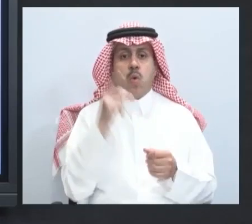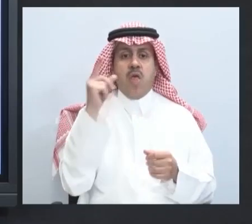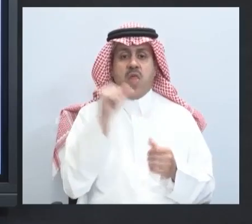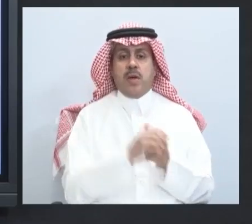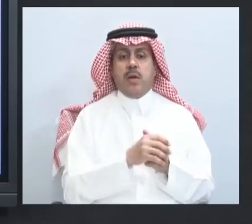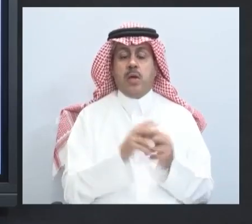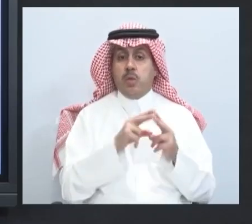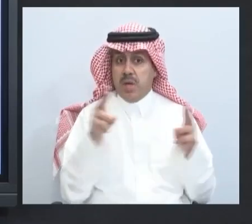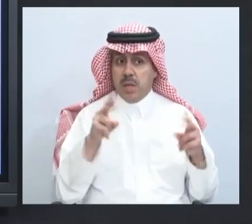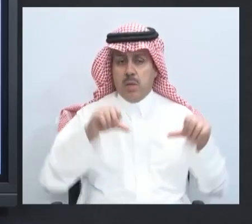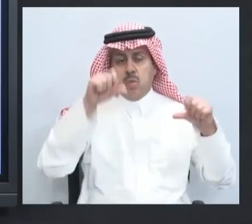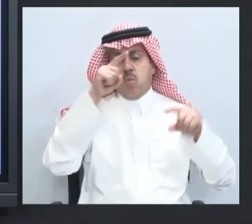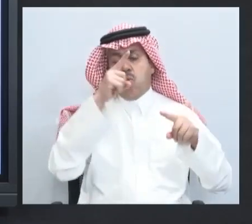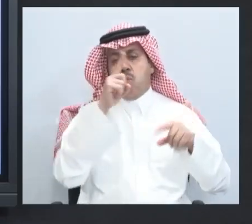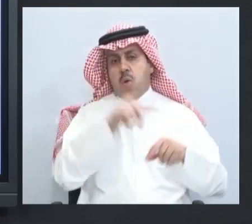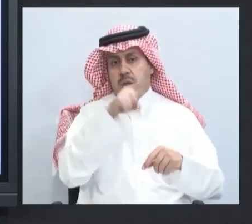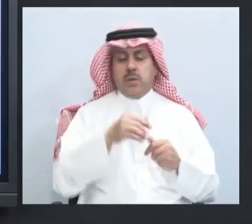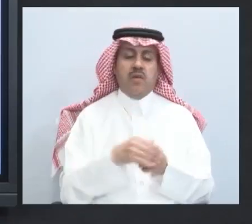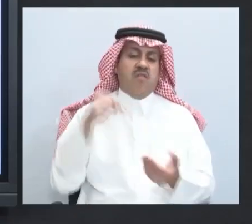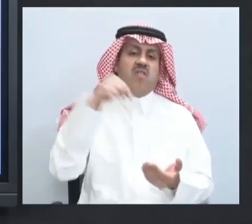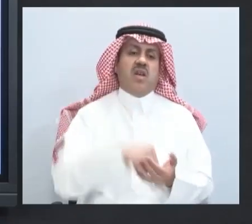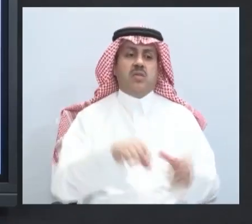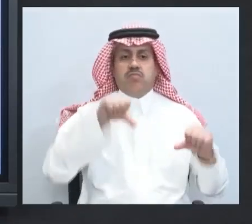خطاه فيقع فيما لا يحمد